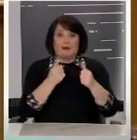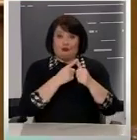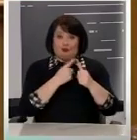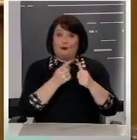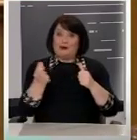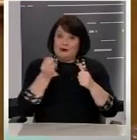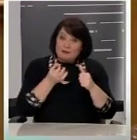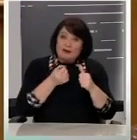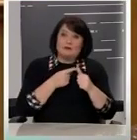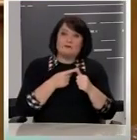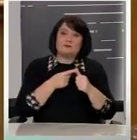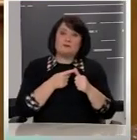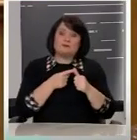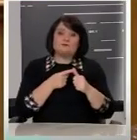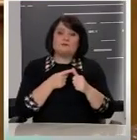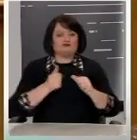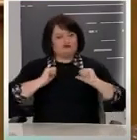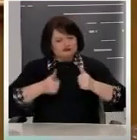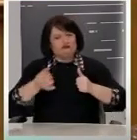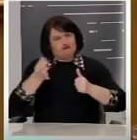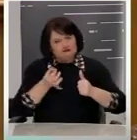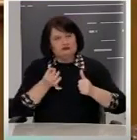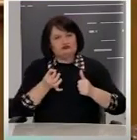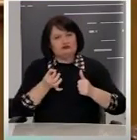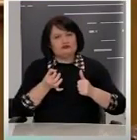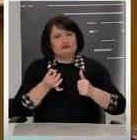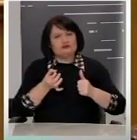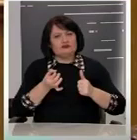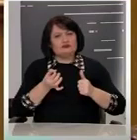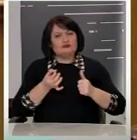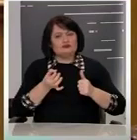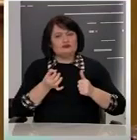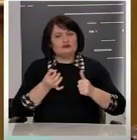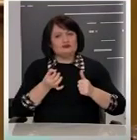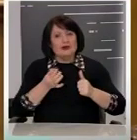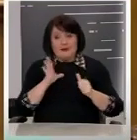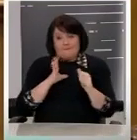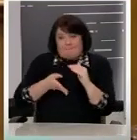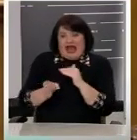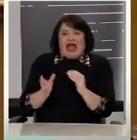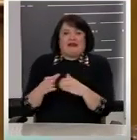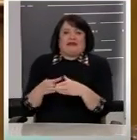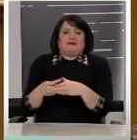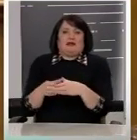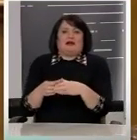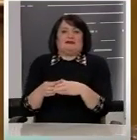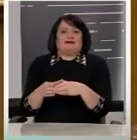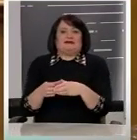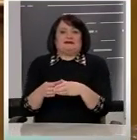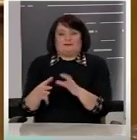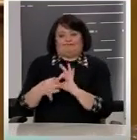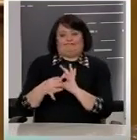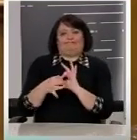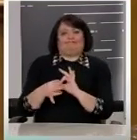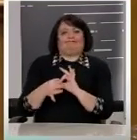φορά είχε την τόλμη να πει ότι ήταν και επελετειακό. Ότι είχαμε πελατειακές